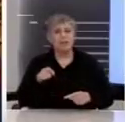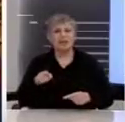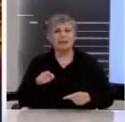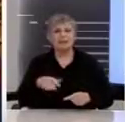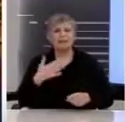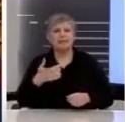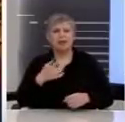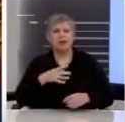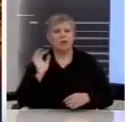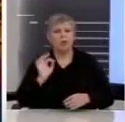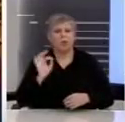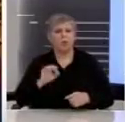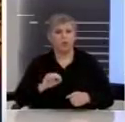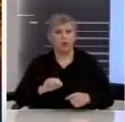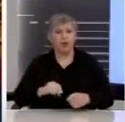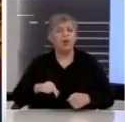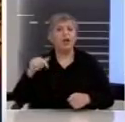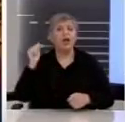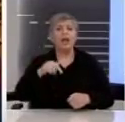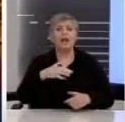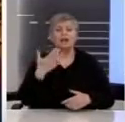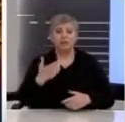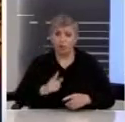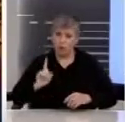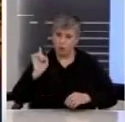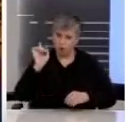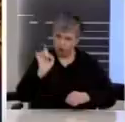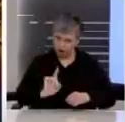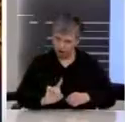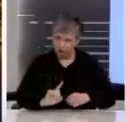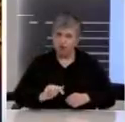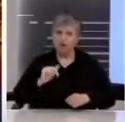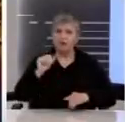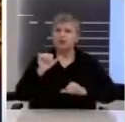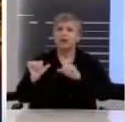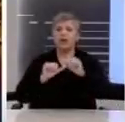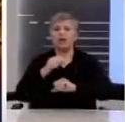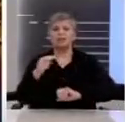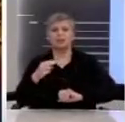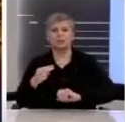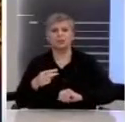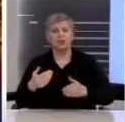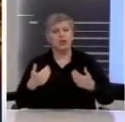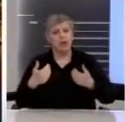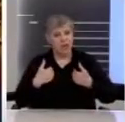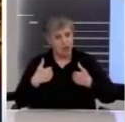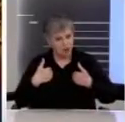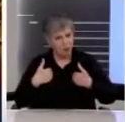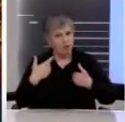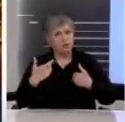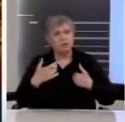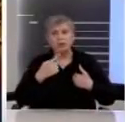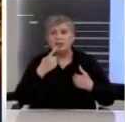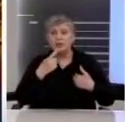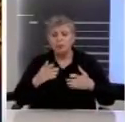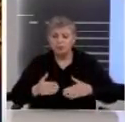ξυφουλκείς είναι το θράσος, προκειμένου να αλλάξεις την ατζέντα. Και η δειλία είναι όμως όταν την ζητάω εγώ να γίνει συζήτηση παρουσία μου, να βάζετε τους